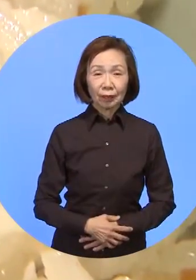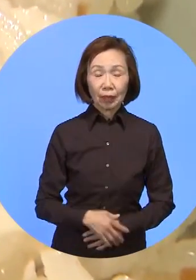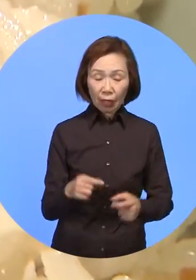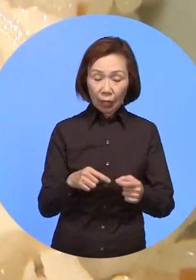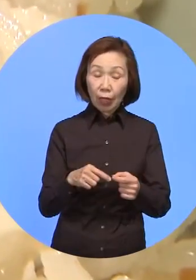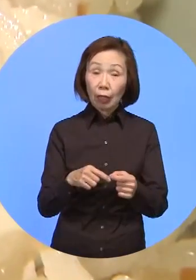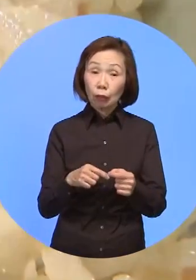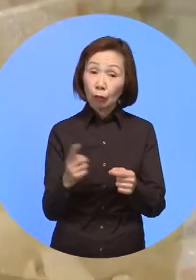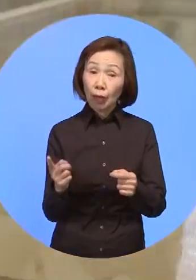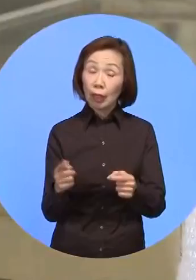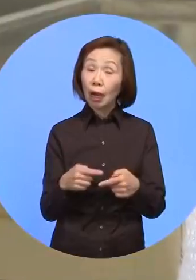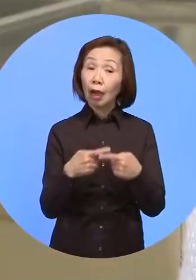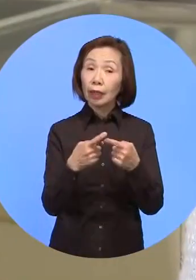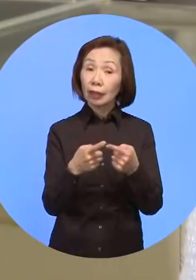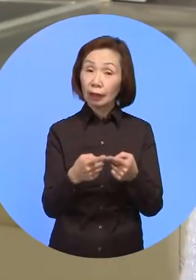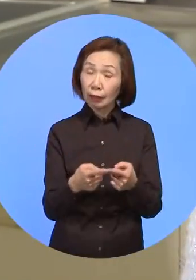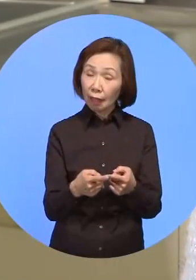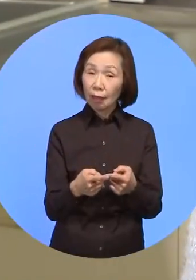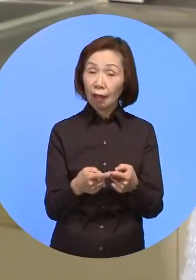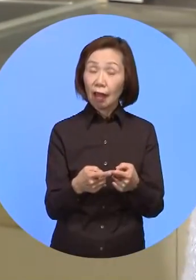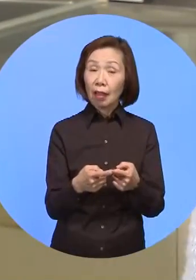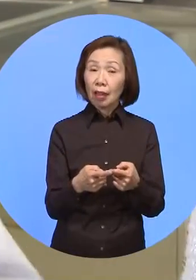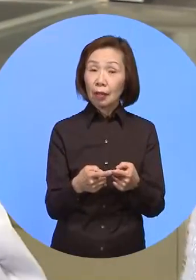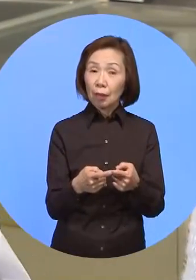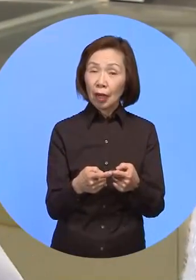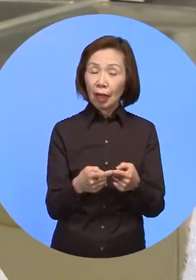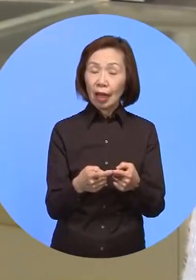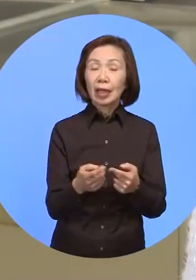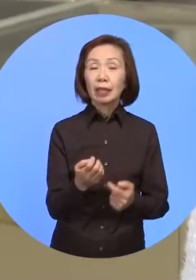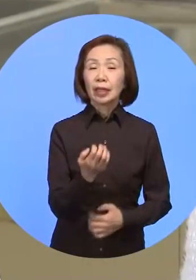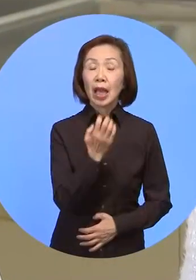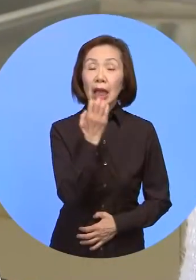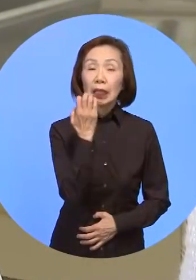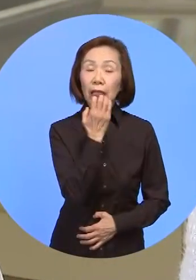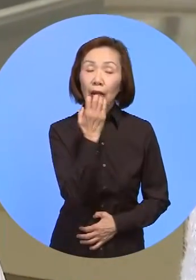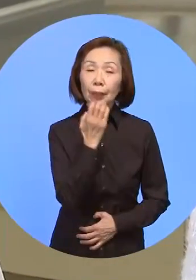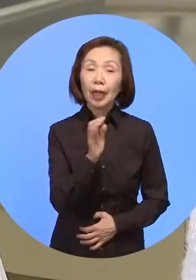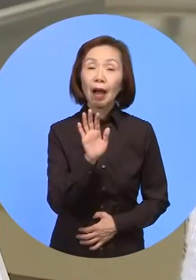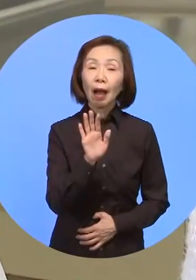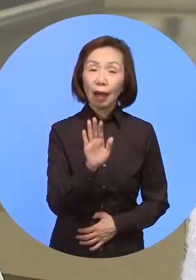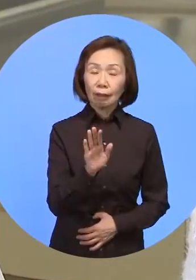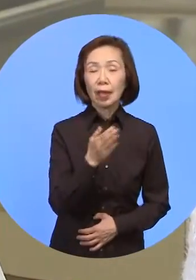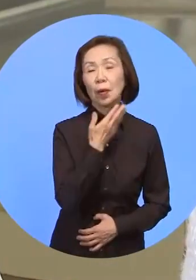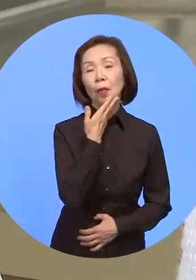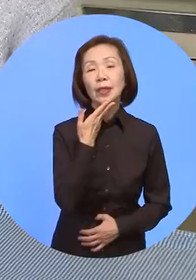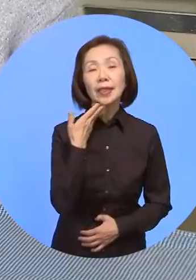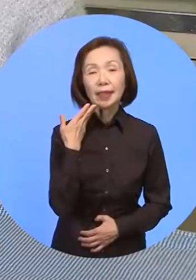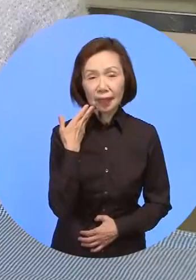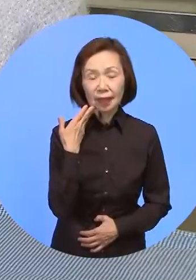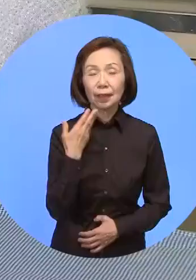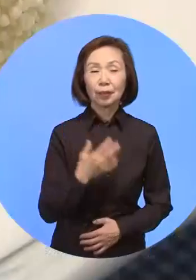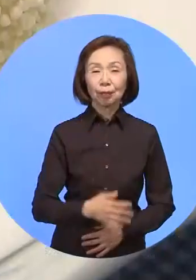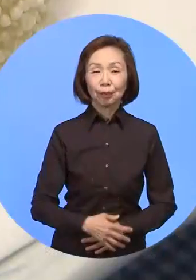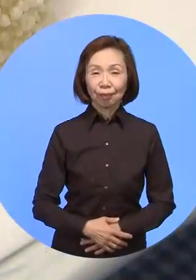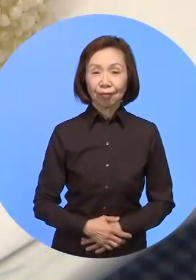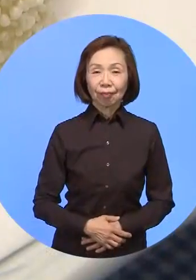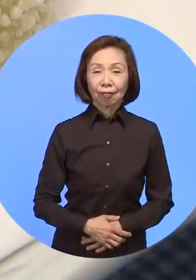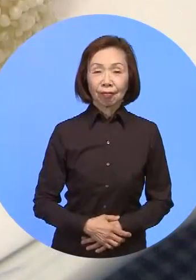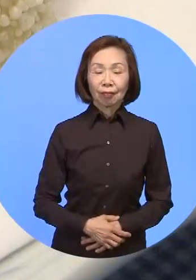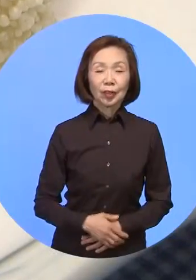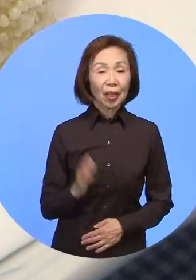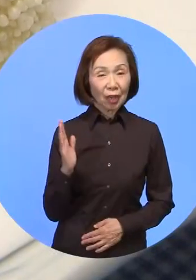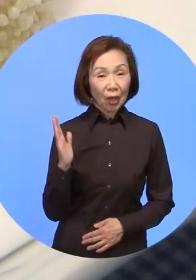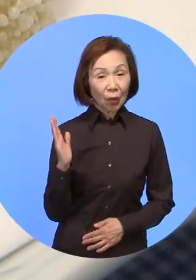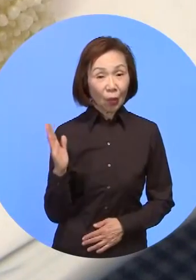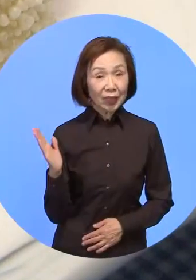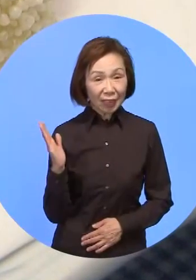ることによって普通の炊き込みご飯より確かにアクセントもありますね。 そしてこちらス